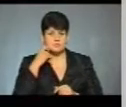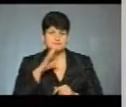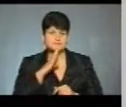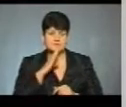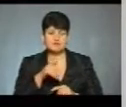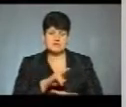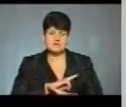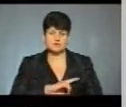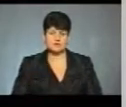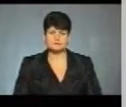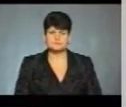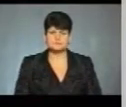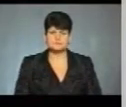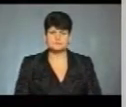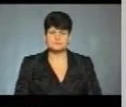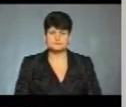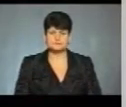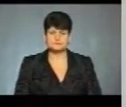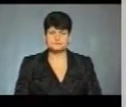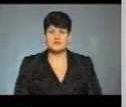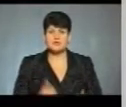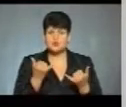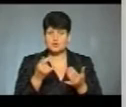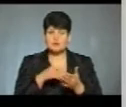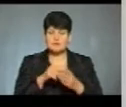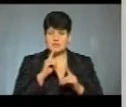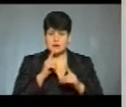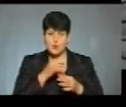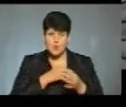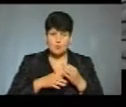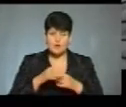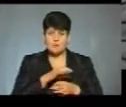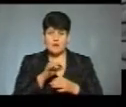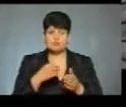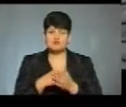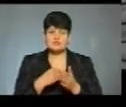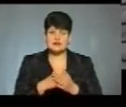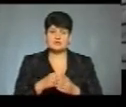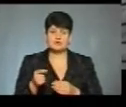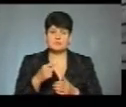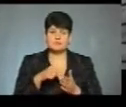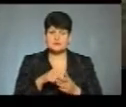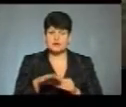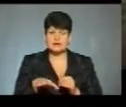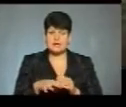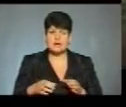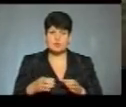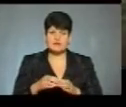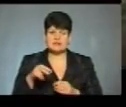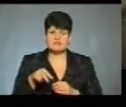Вона загинула. Сьогодні в міській раді обговорювали проєкт бюджету Тернопільської міської територіальної громади